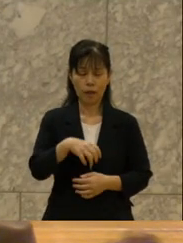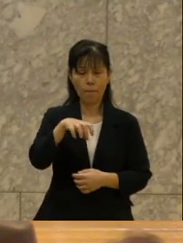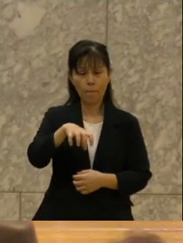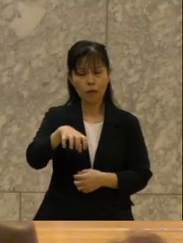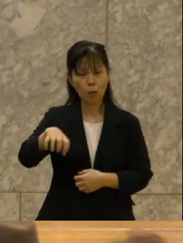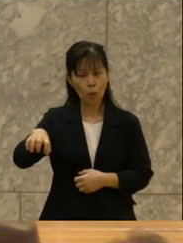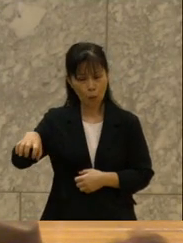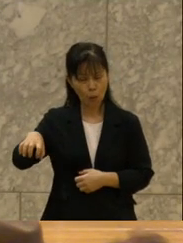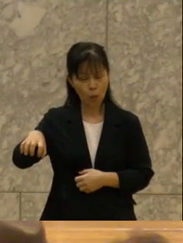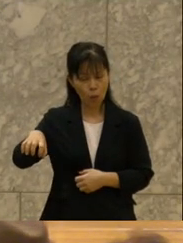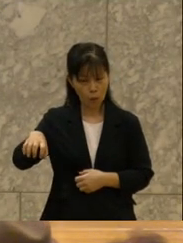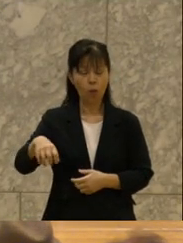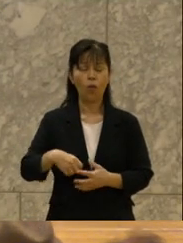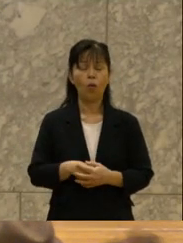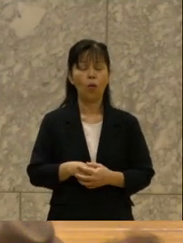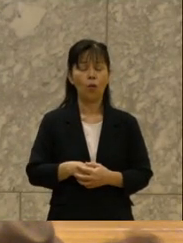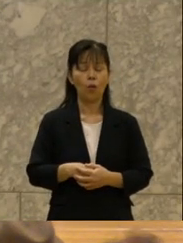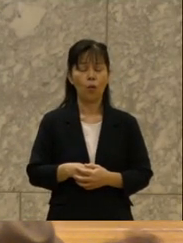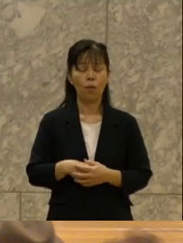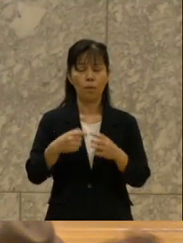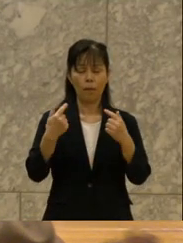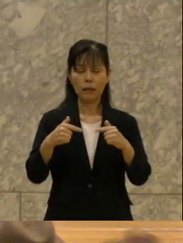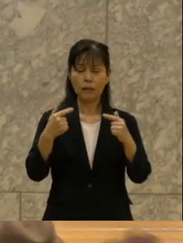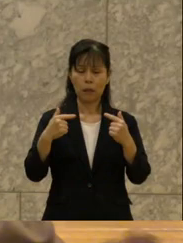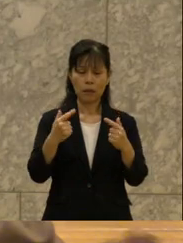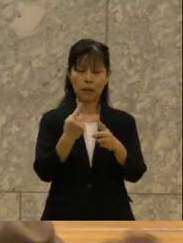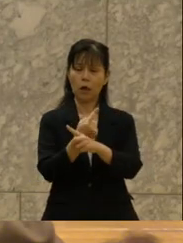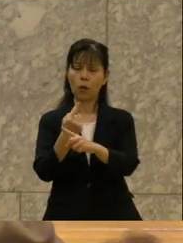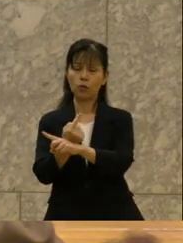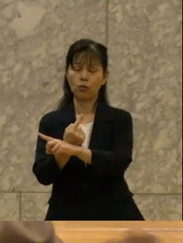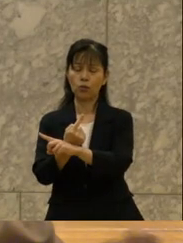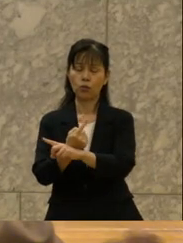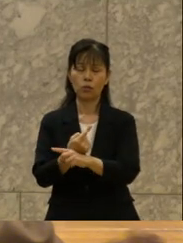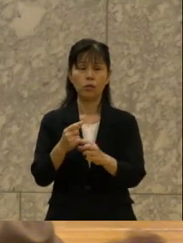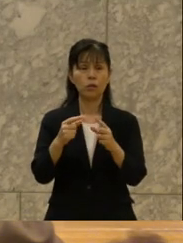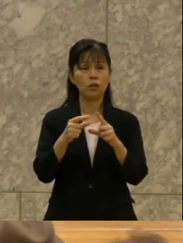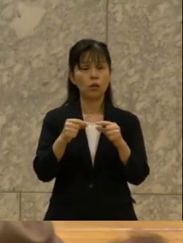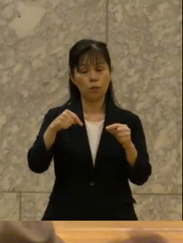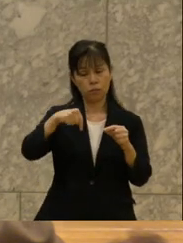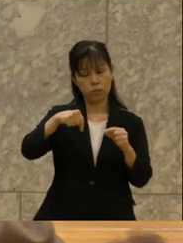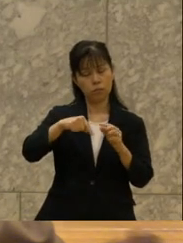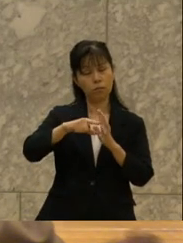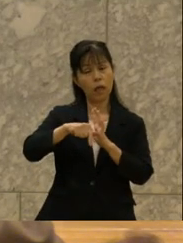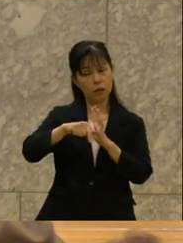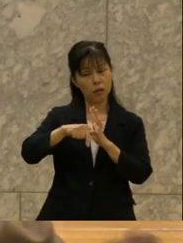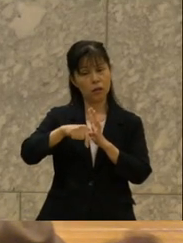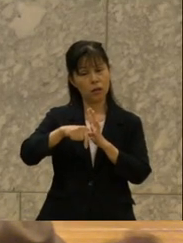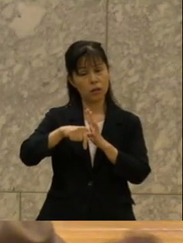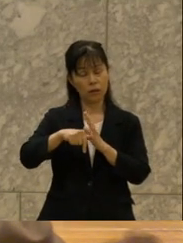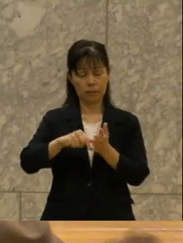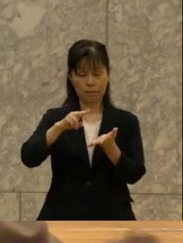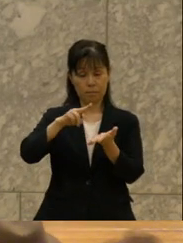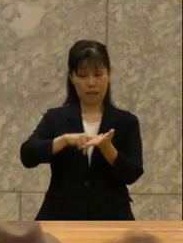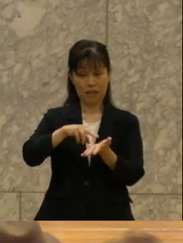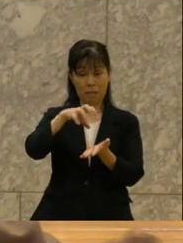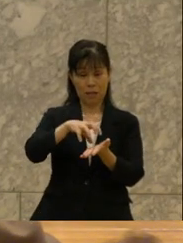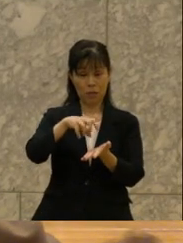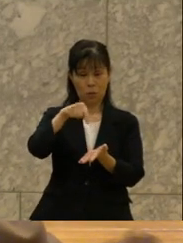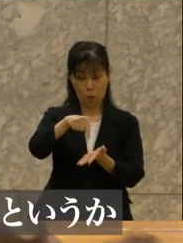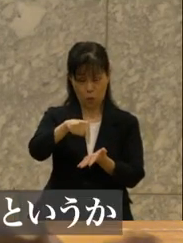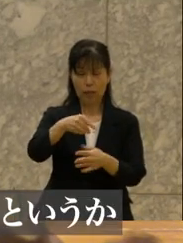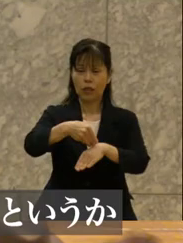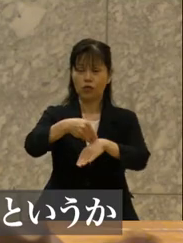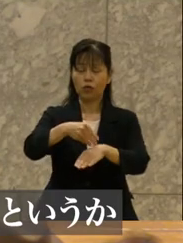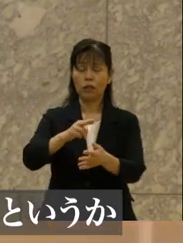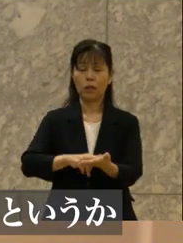とかも全然日によって変えていて日本だと結構もうその決められてる場所っていうのは多いんです